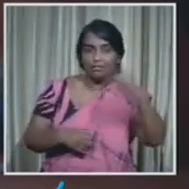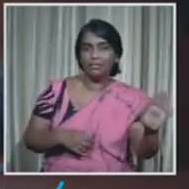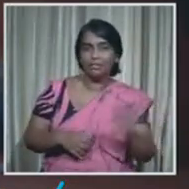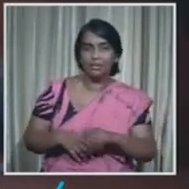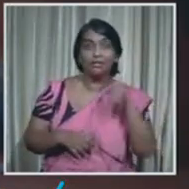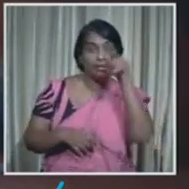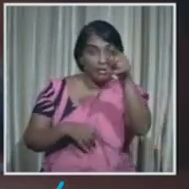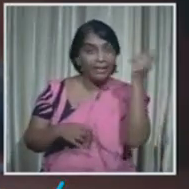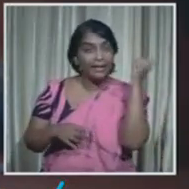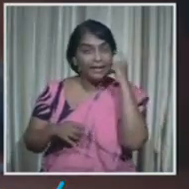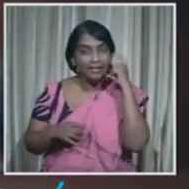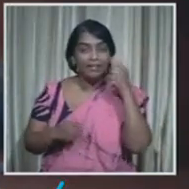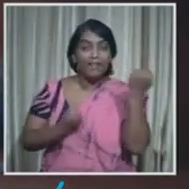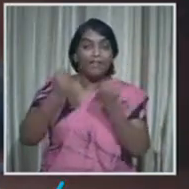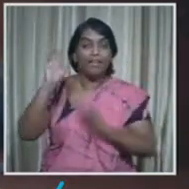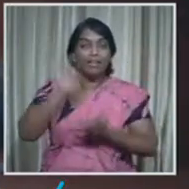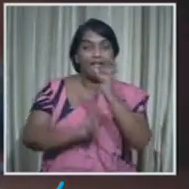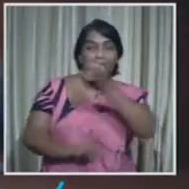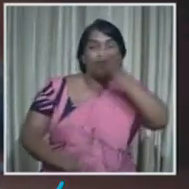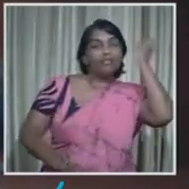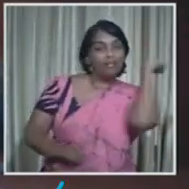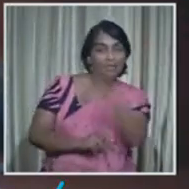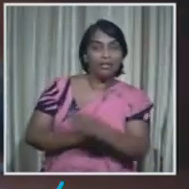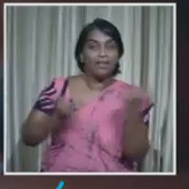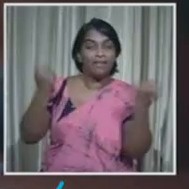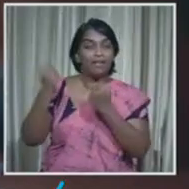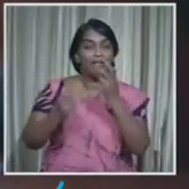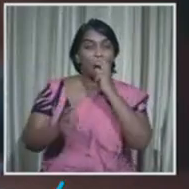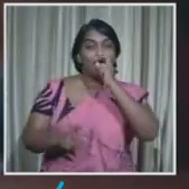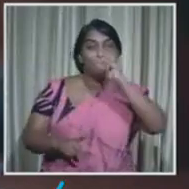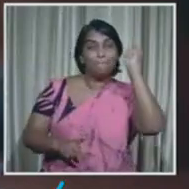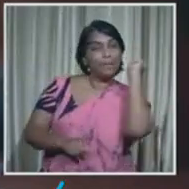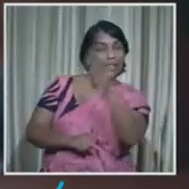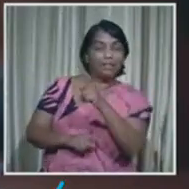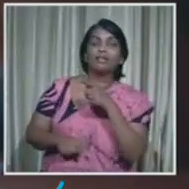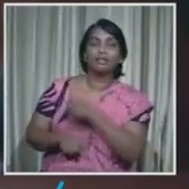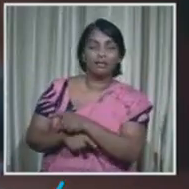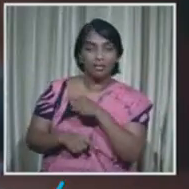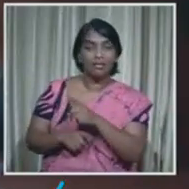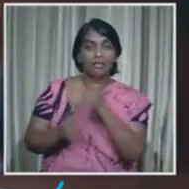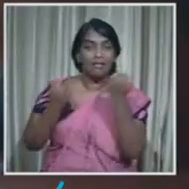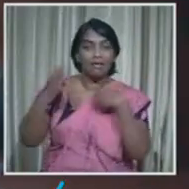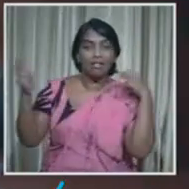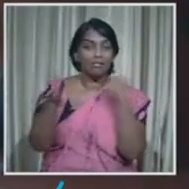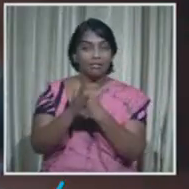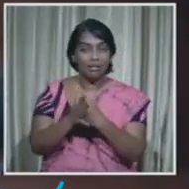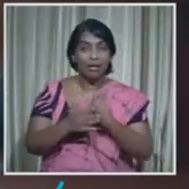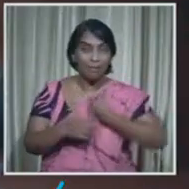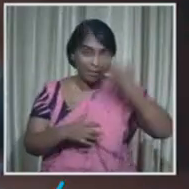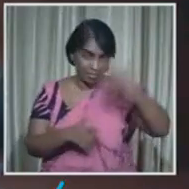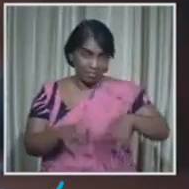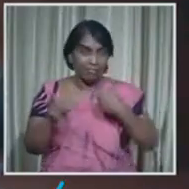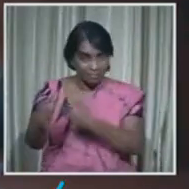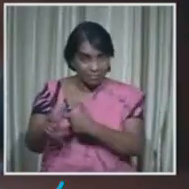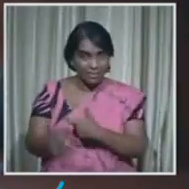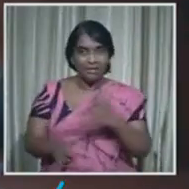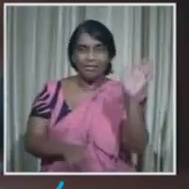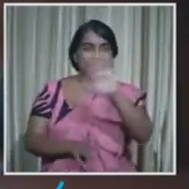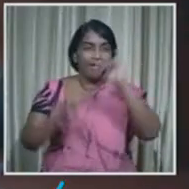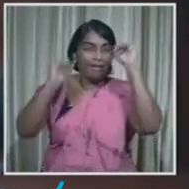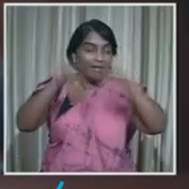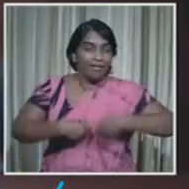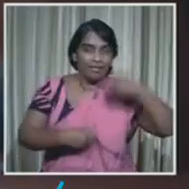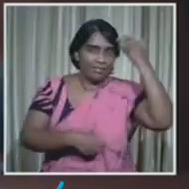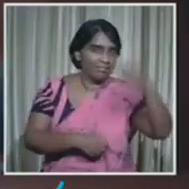හිතනවා ඇති වාහන යනකොට ගලක් ගහලා වාහන යනකොට පිටරක් ගහලා වාහන යනකොට වෙන ඇක්සිඩන්ට් එකක් කරලා අපේ ජීවිත බිලි ගන්න ලාභයට බිලි